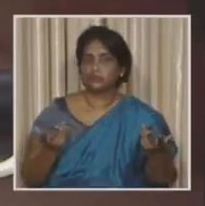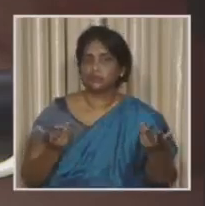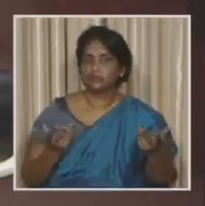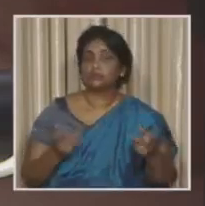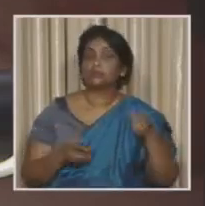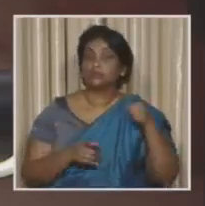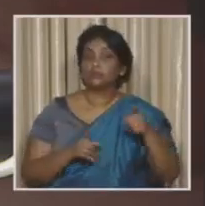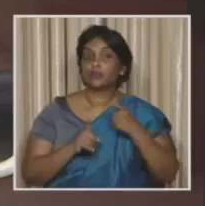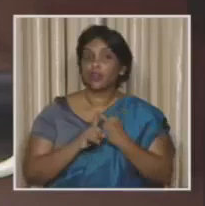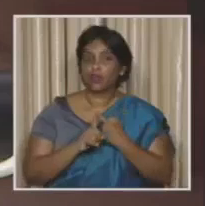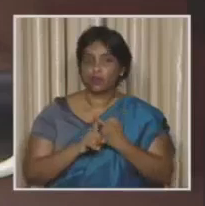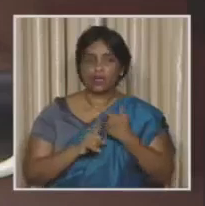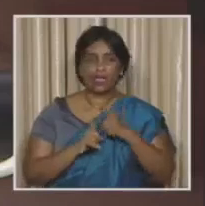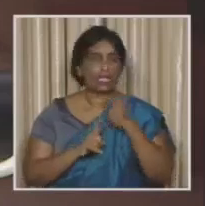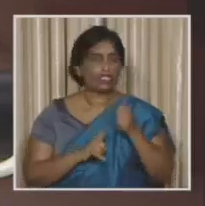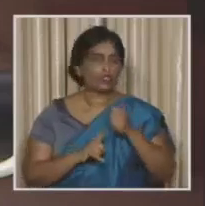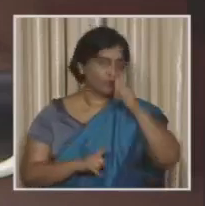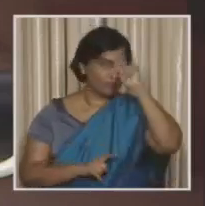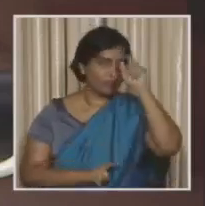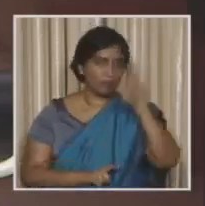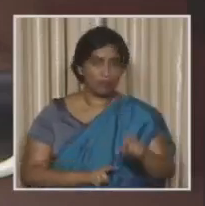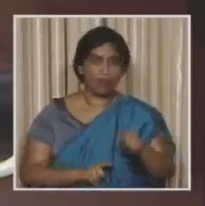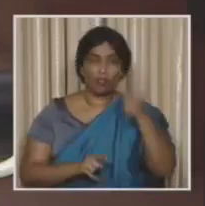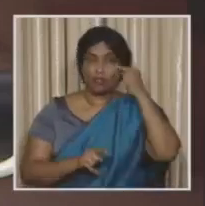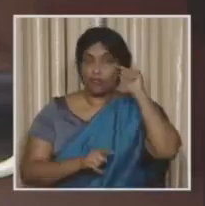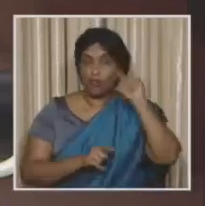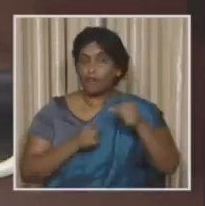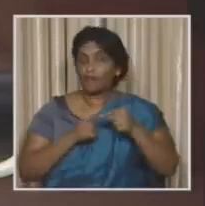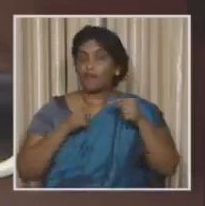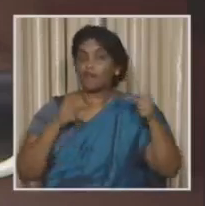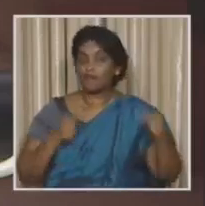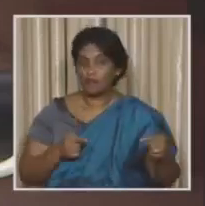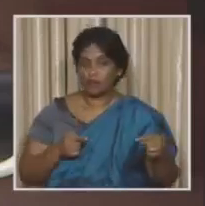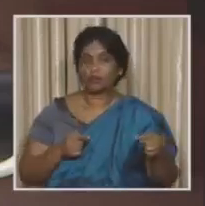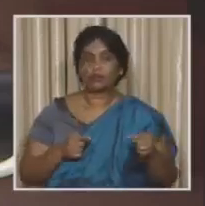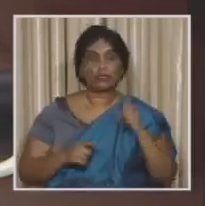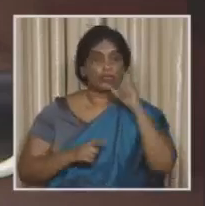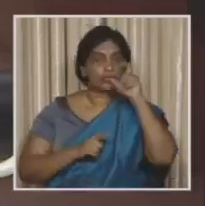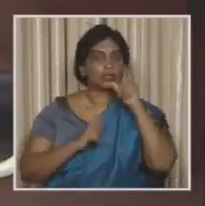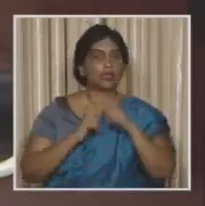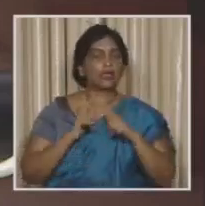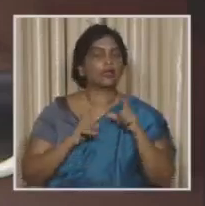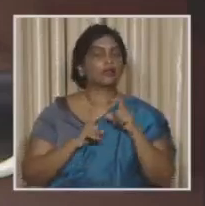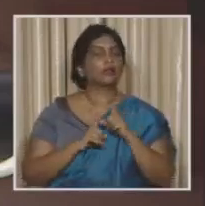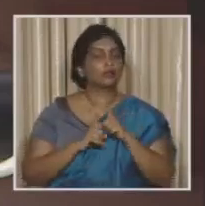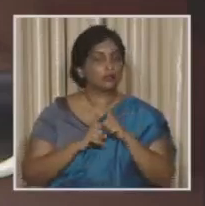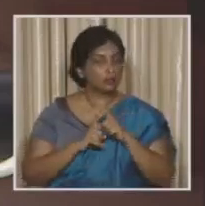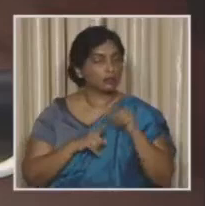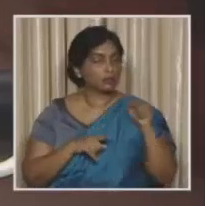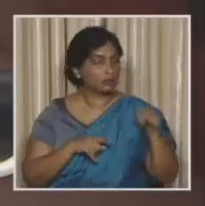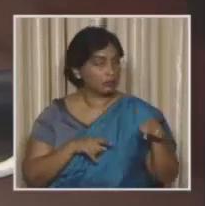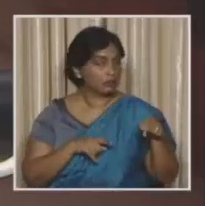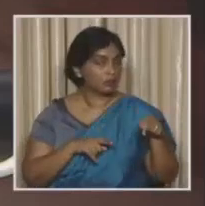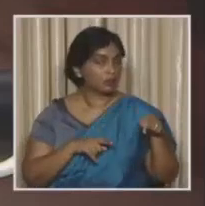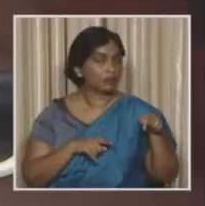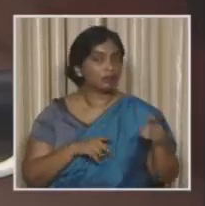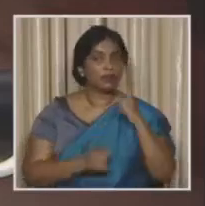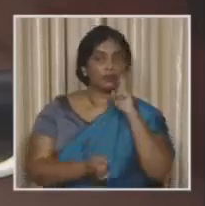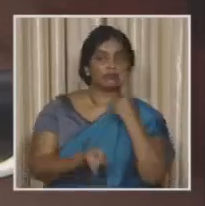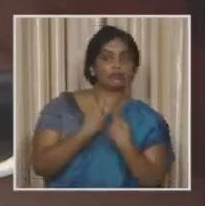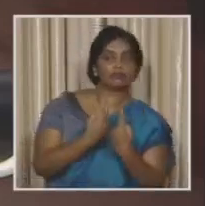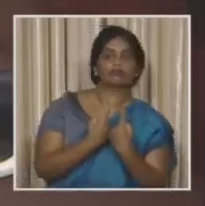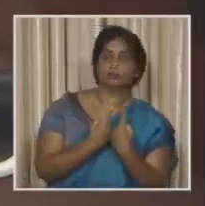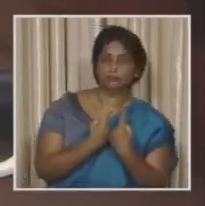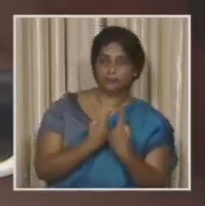තිබෙන්නේ? එම කරුණාරත්න කියන ඉංජිනේරු මහත්මයාට විරුද්ධව අපරාධ පරීක්ෂණ දෙපාර්තමේන්තුව විසින් පරීක්ෂණ සිදු